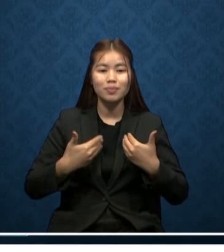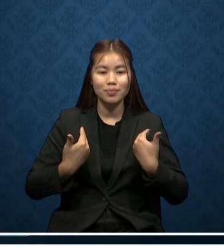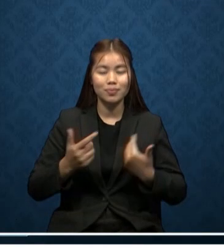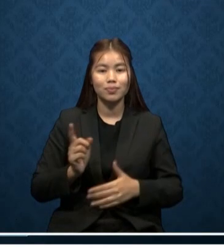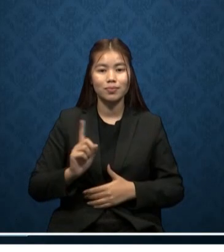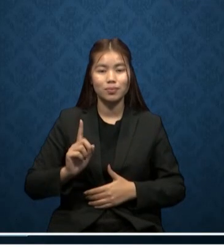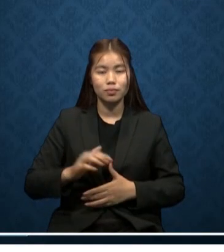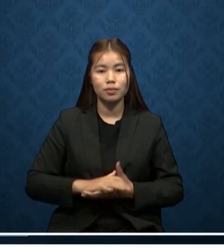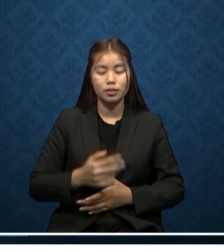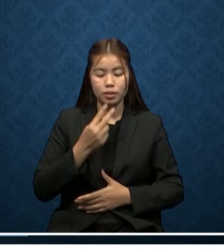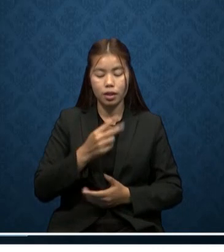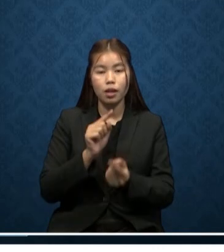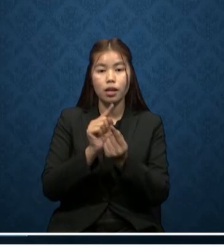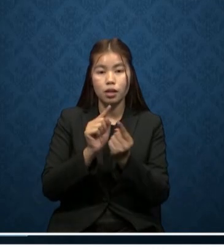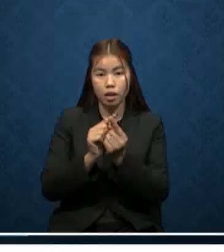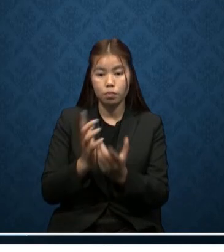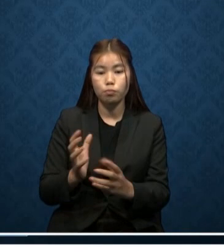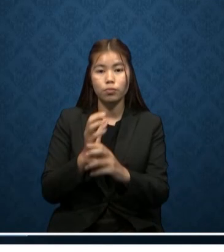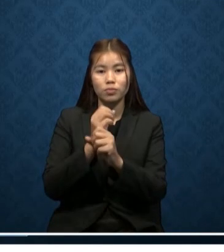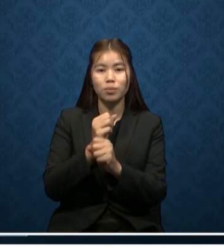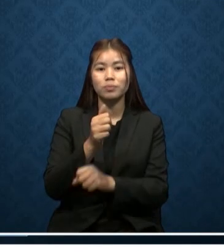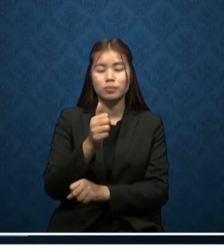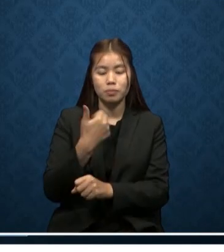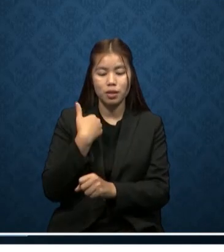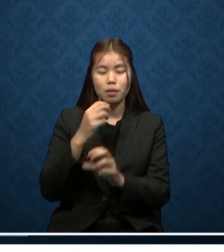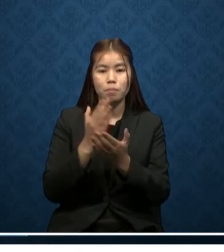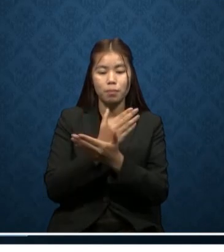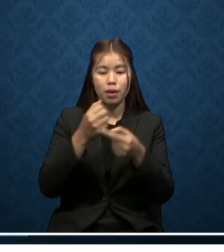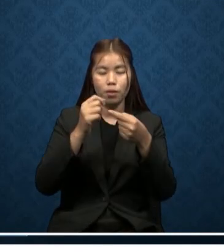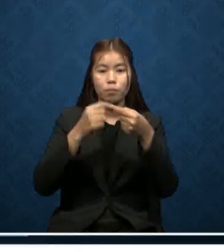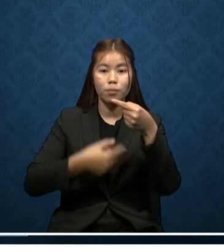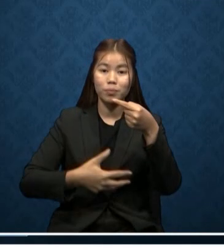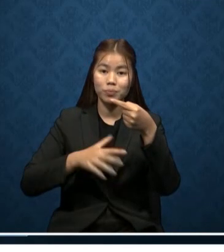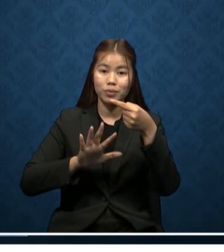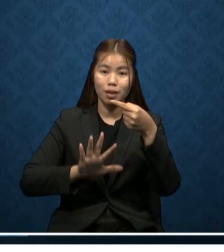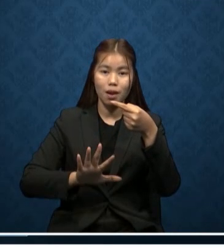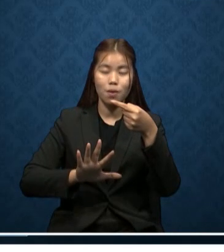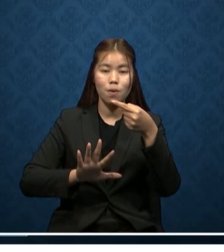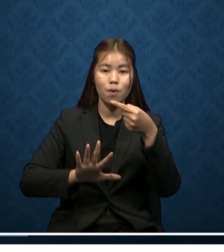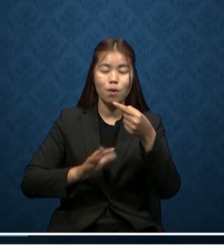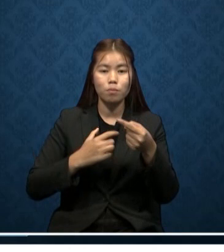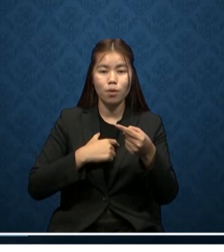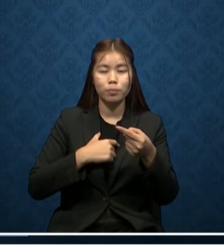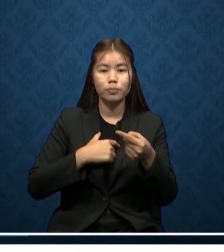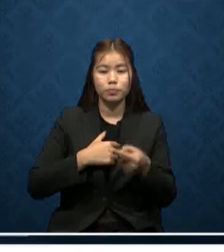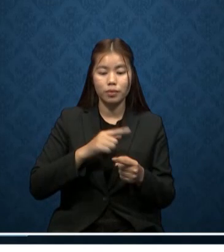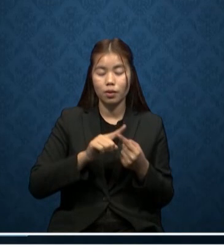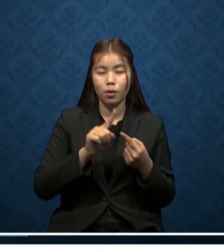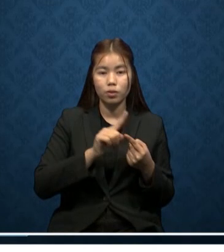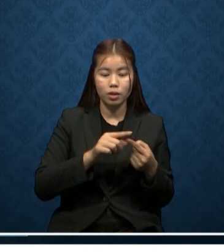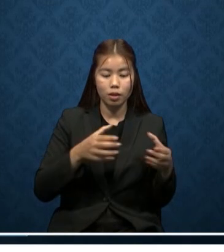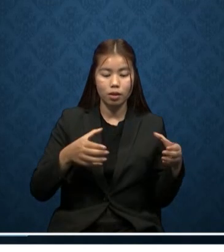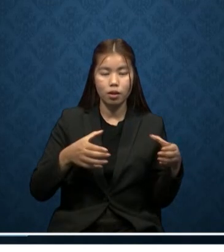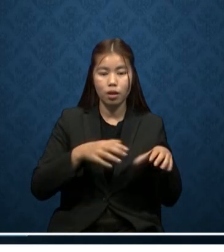ปรากฏที่เราพอสรุปได้นะครับเป็น 5ข้อผมจะพยายามอ่านให้กระชับกระชับนะครับในข้อแรกก็คือหน่วยงานของ